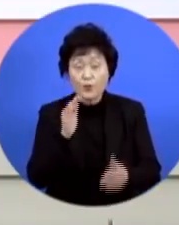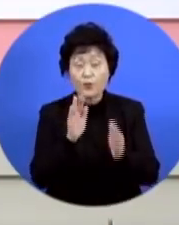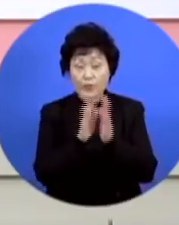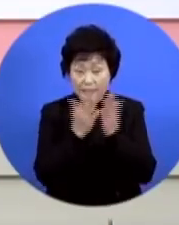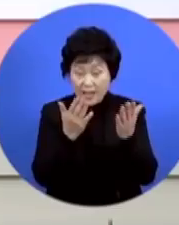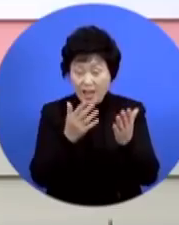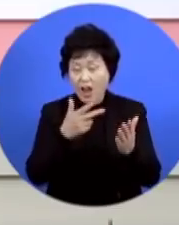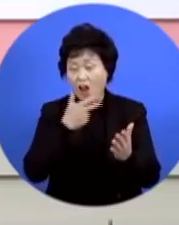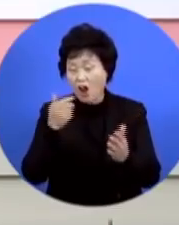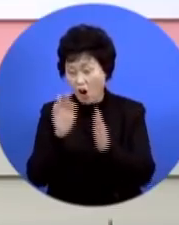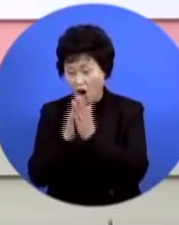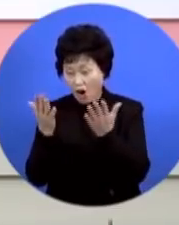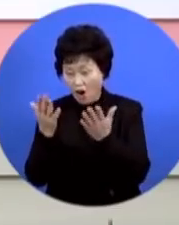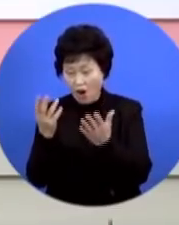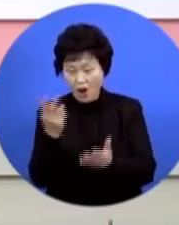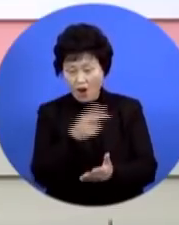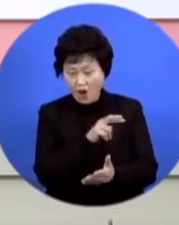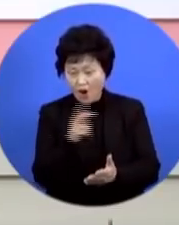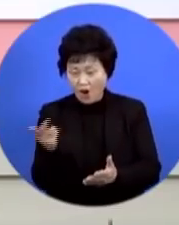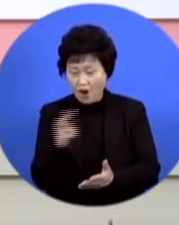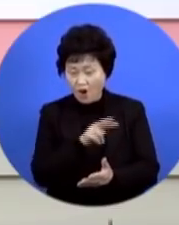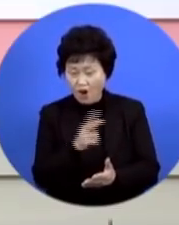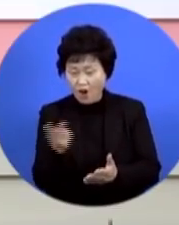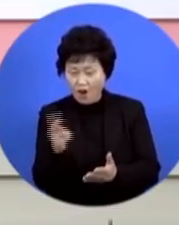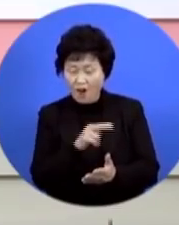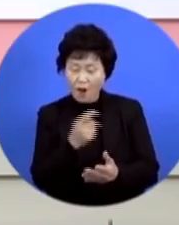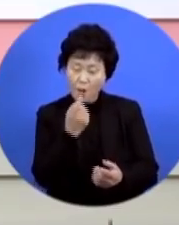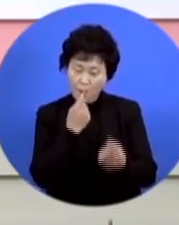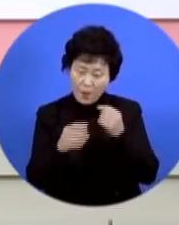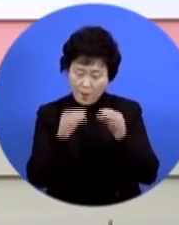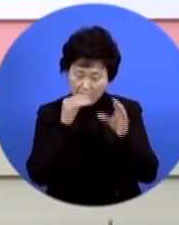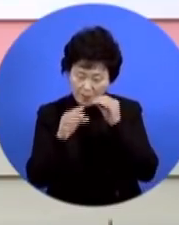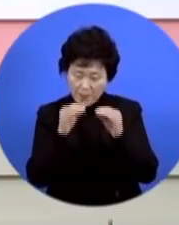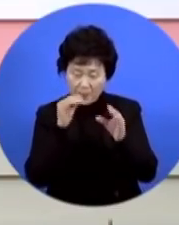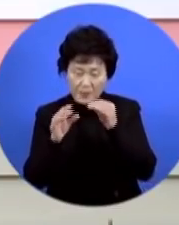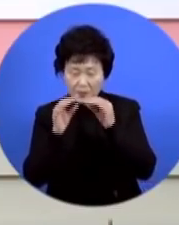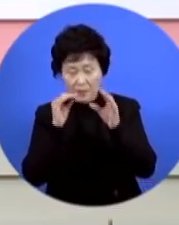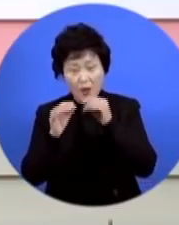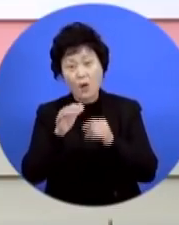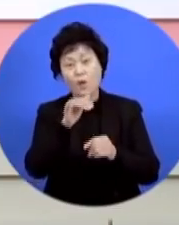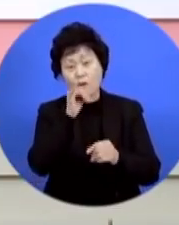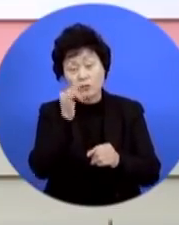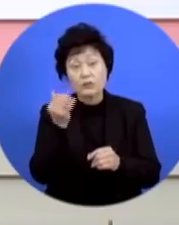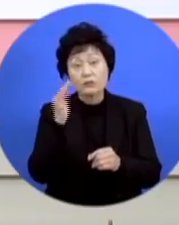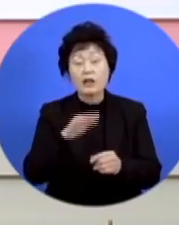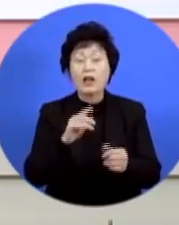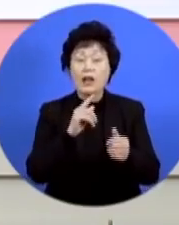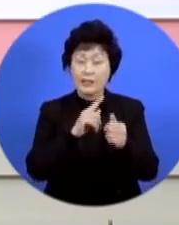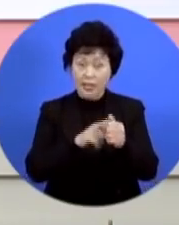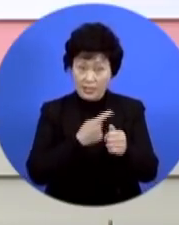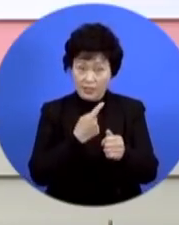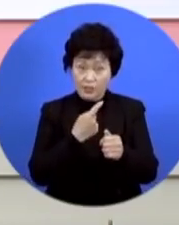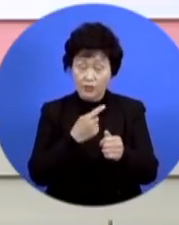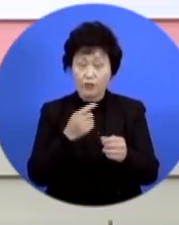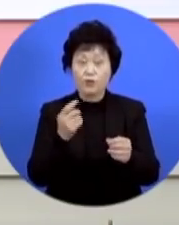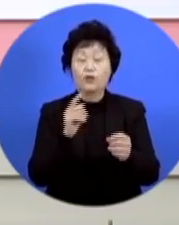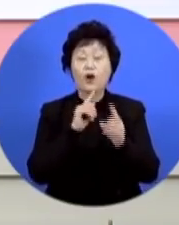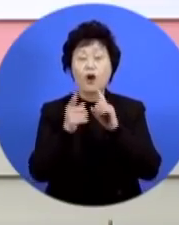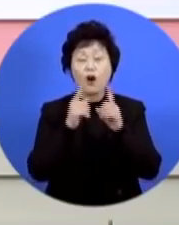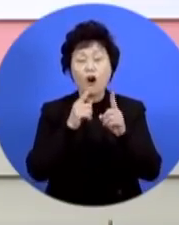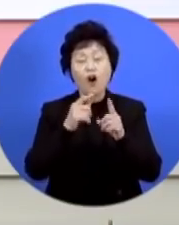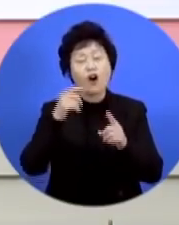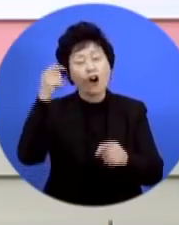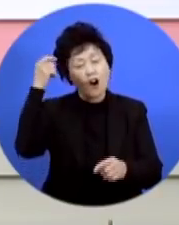그랬구나. 그래서 그분들 말을 모르면서도 이렇게 많이 하다 보니까. 조금 언어